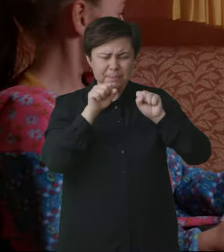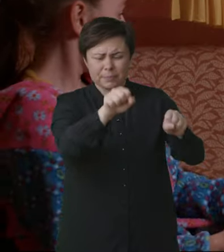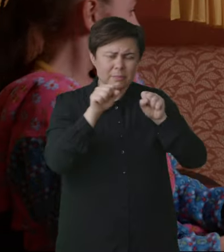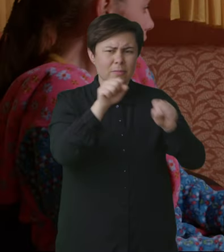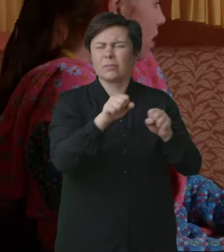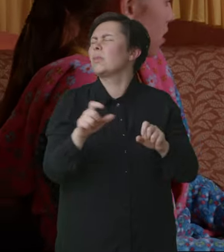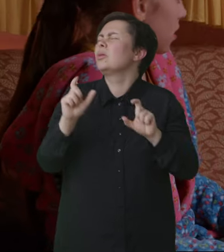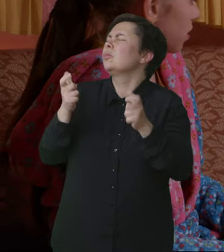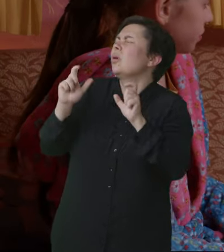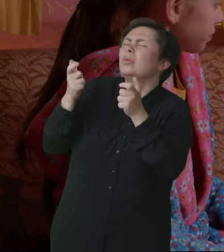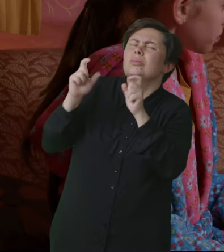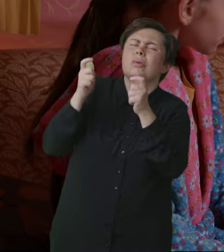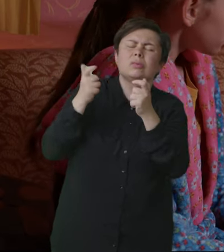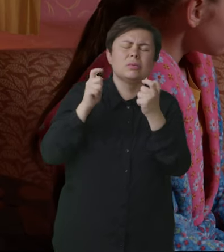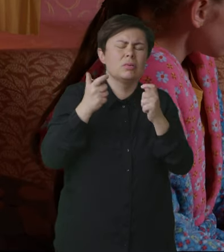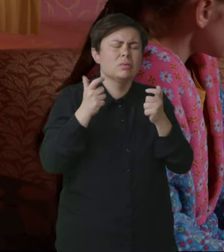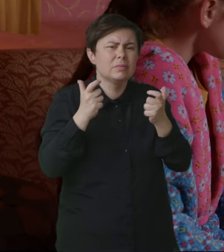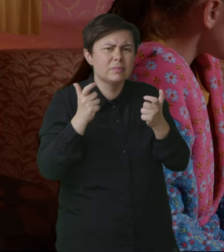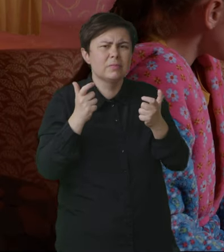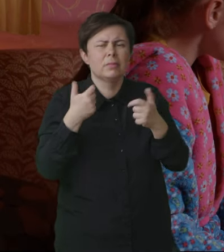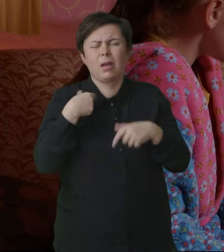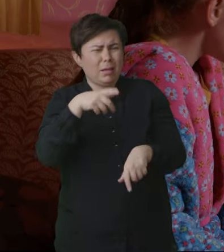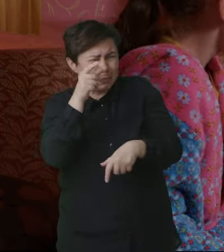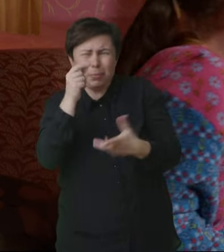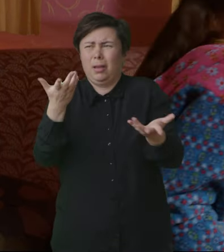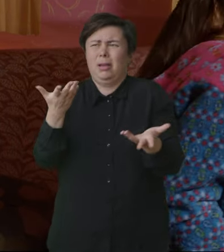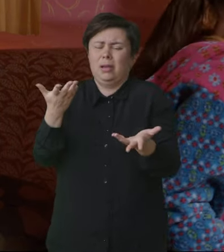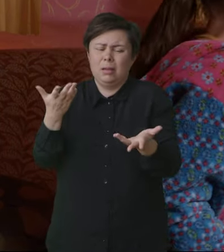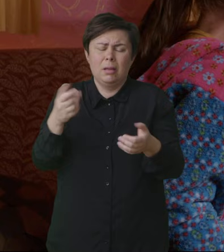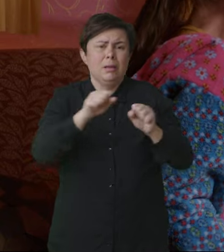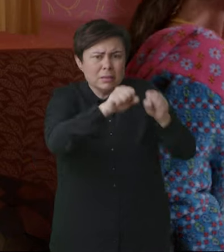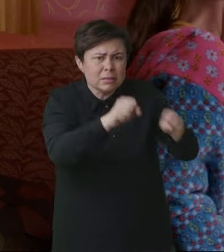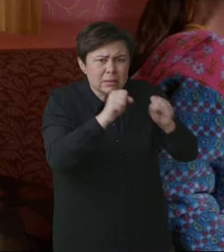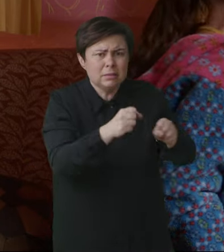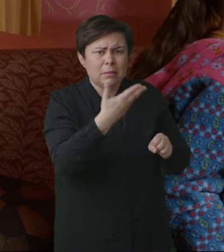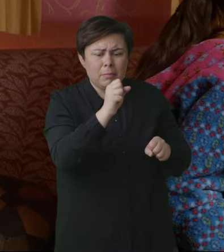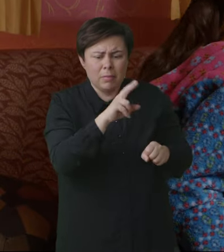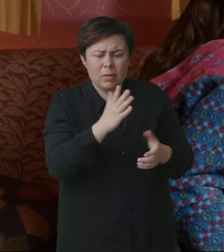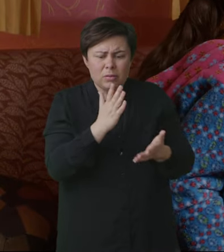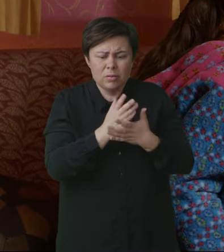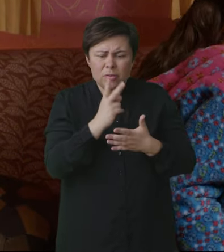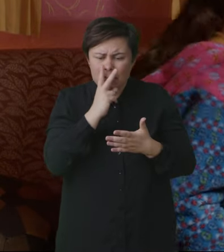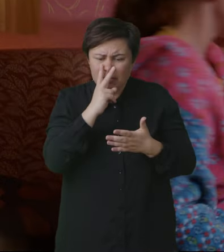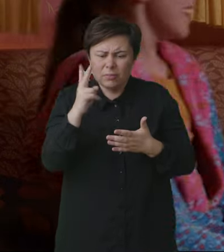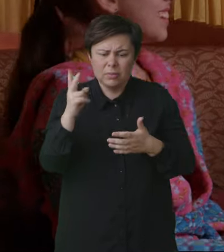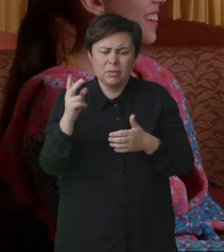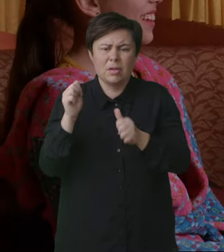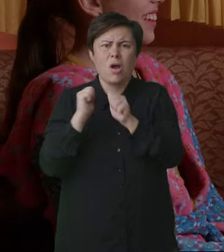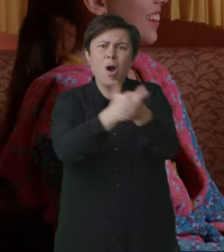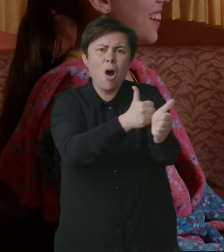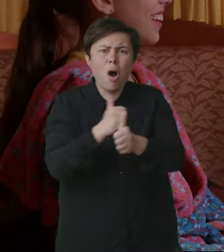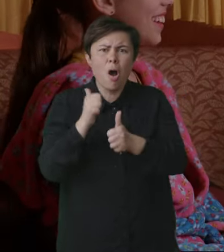Marian! Co się dzieje? Śpię. Marian, chyba widziałam gońca.